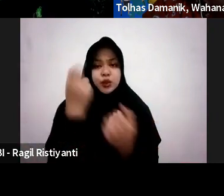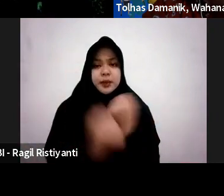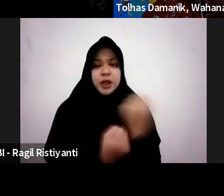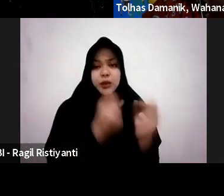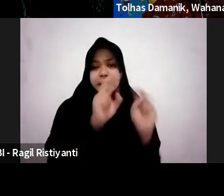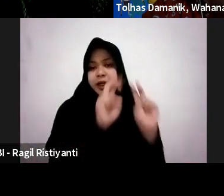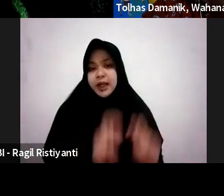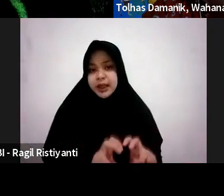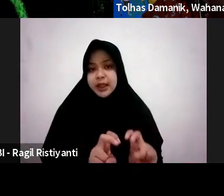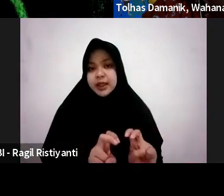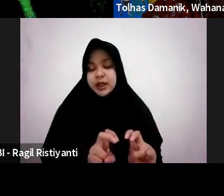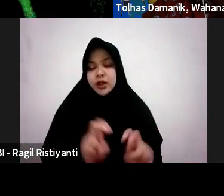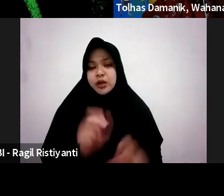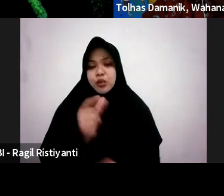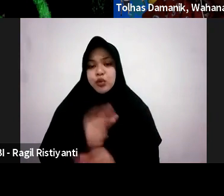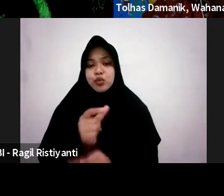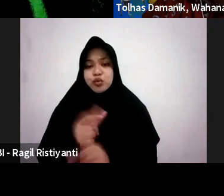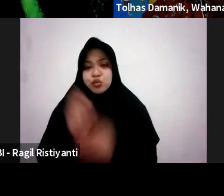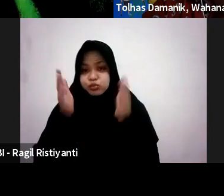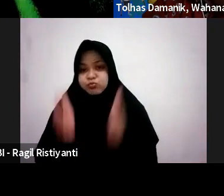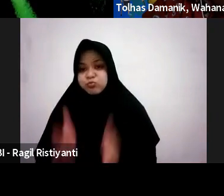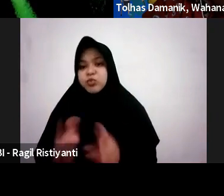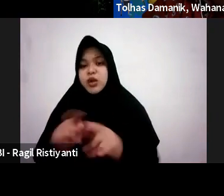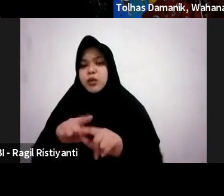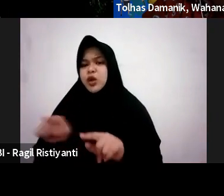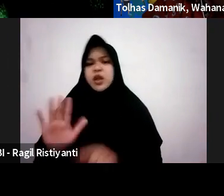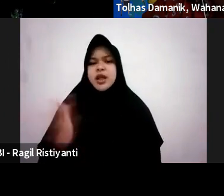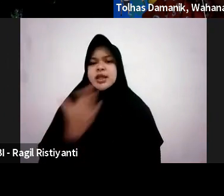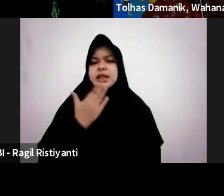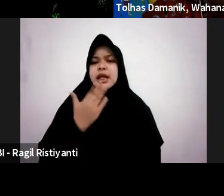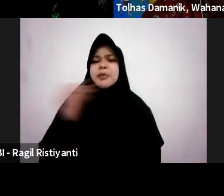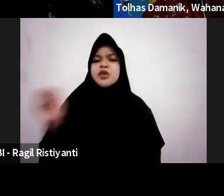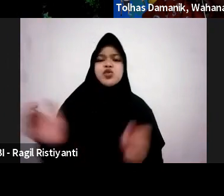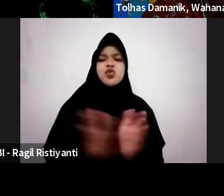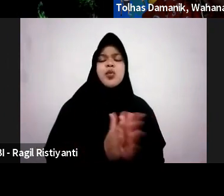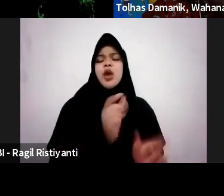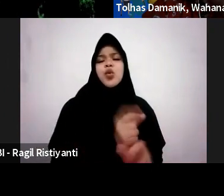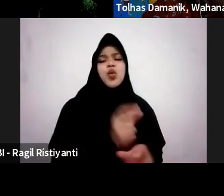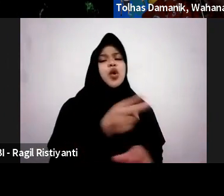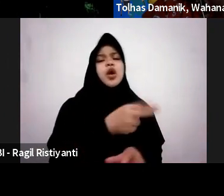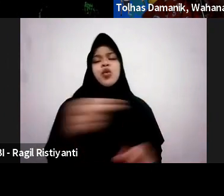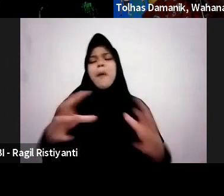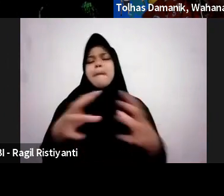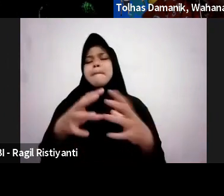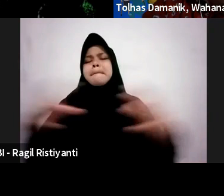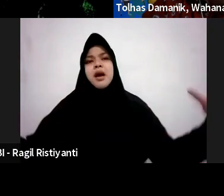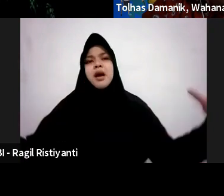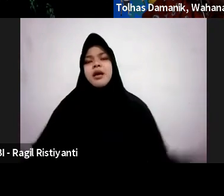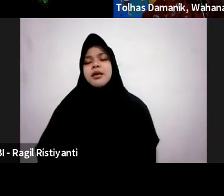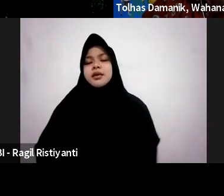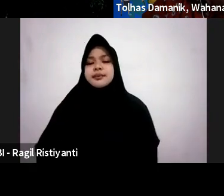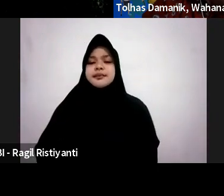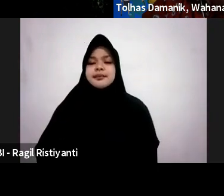pelatihan bagi para guru meskipun itu juga tidak sederhana karena jumlah guru di Indonesia untuk besarnya luar biasa itu